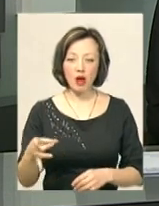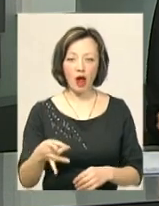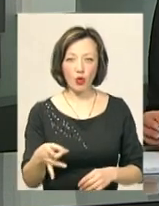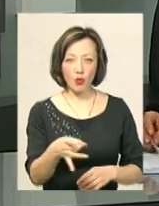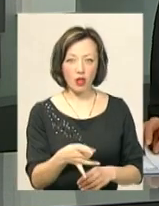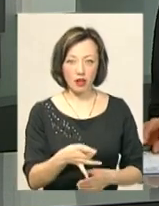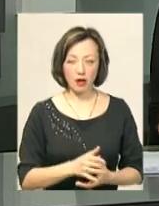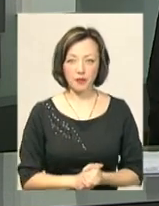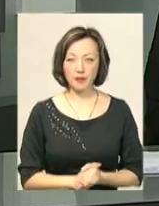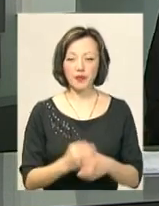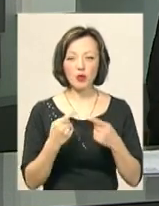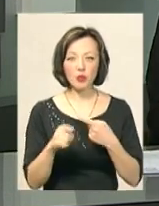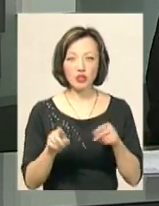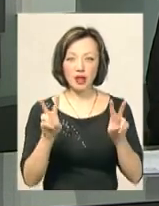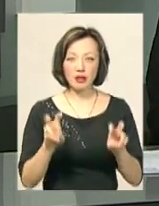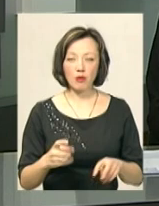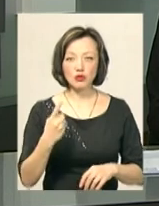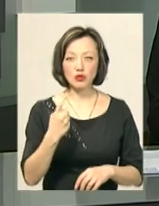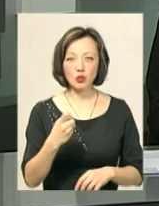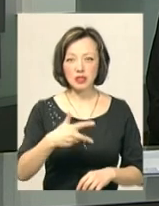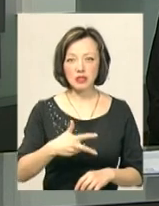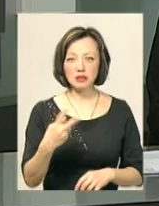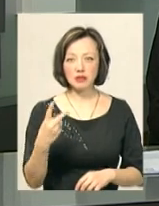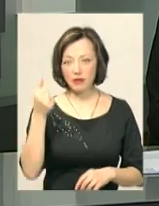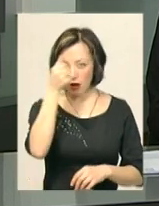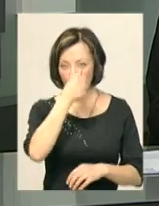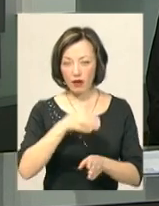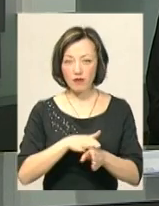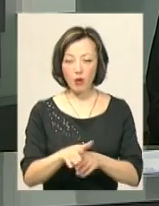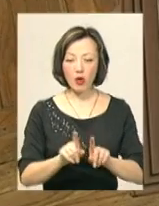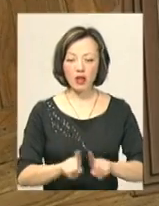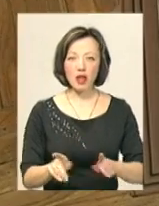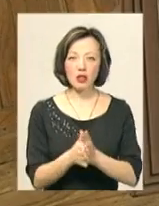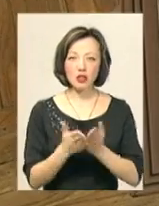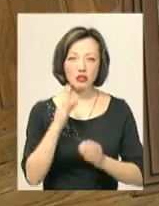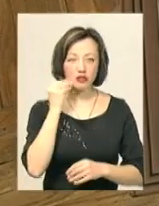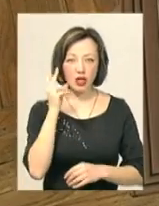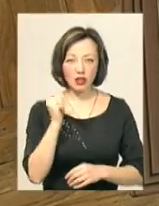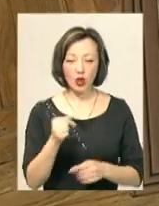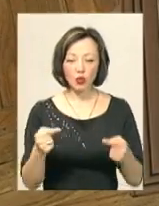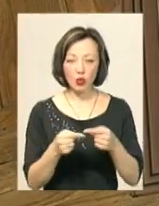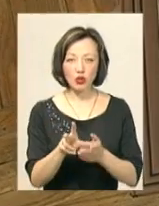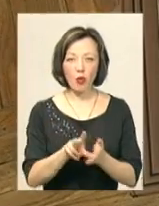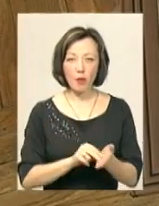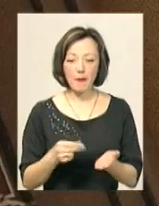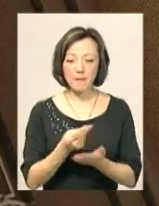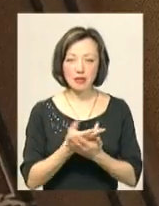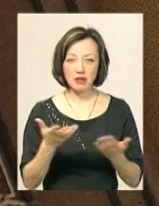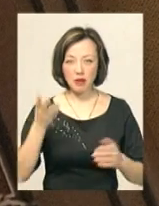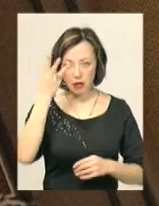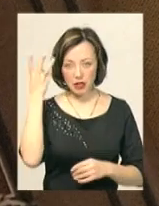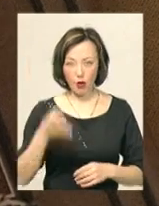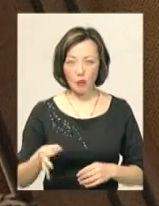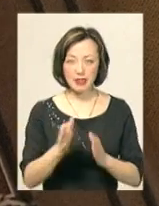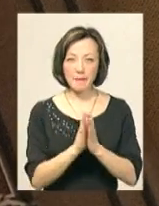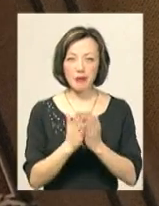районах. До інших тем. 132 роки виповнилося оригіналу книжки Тараса Шевченка, точна копія якої представлена у Хмельницькій